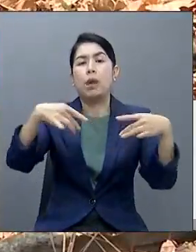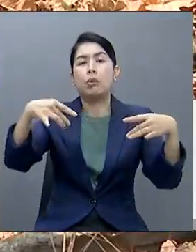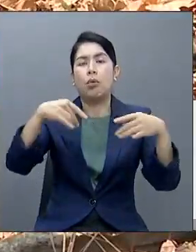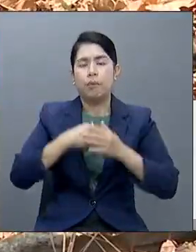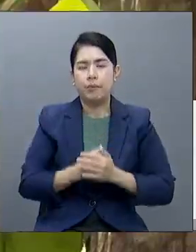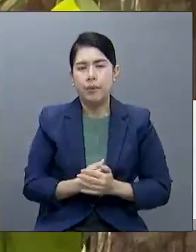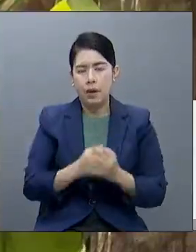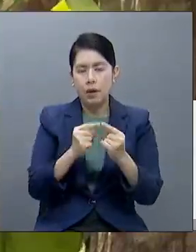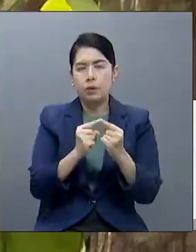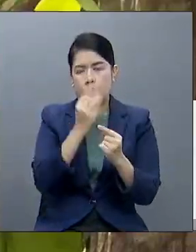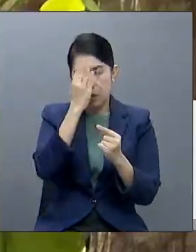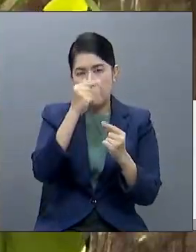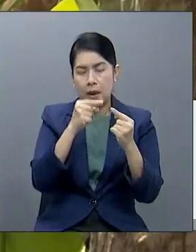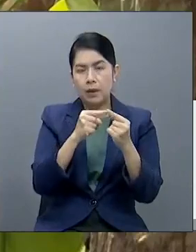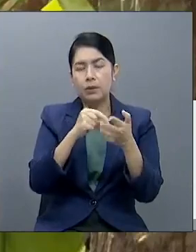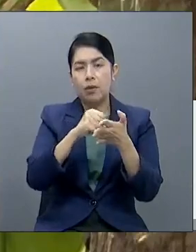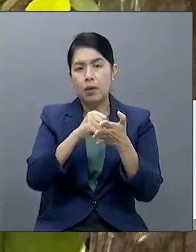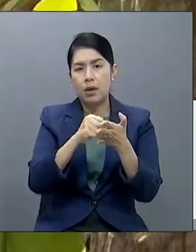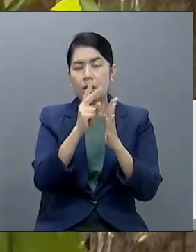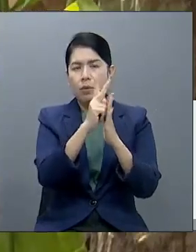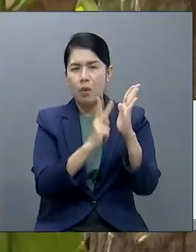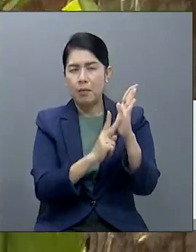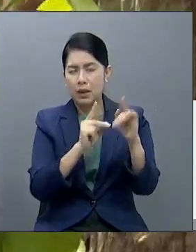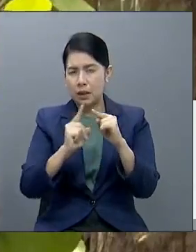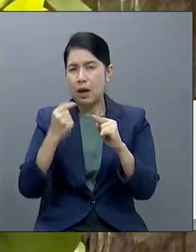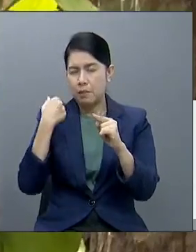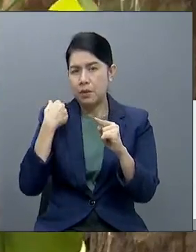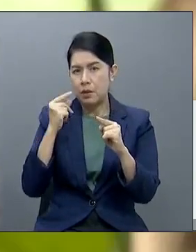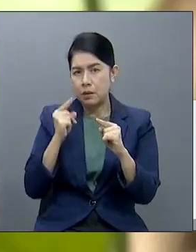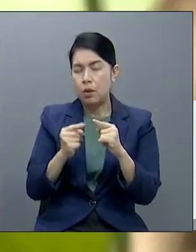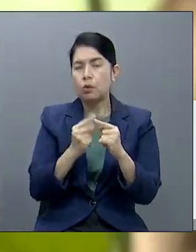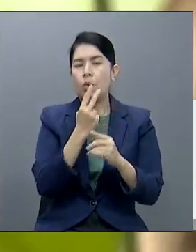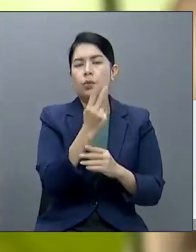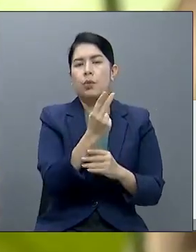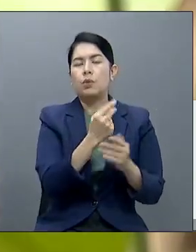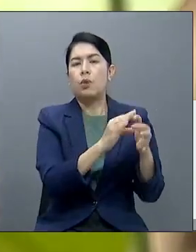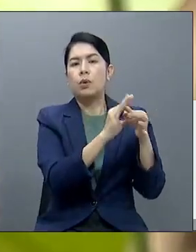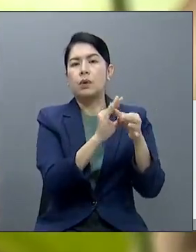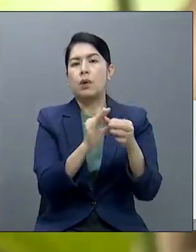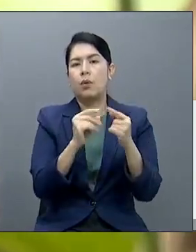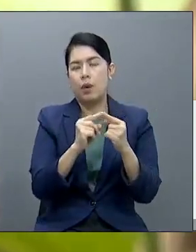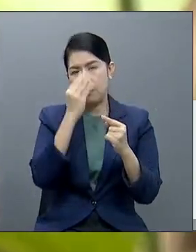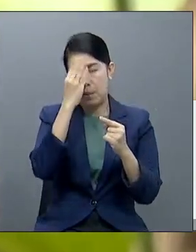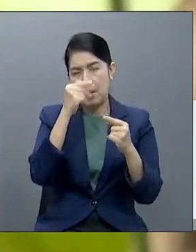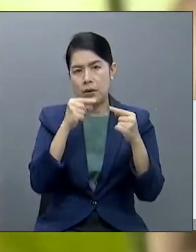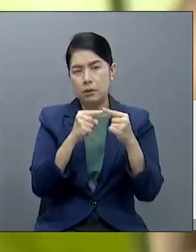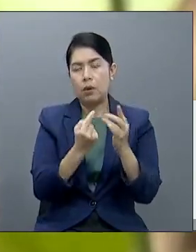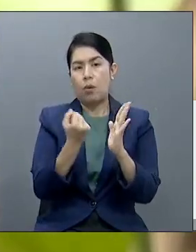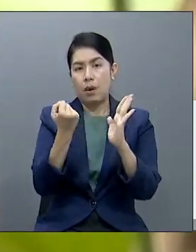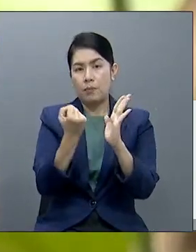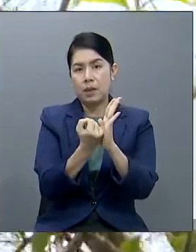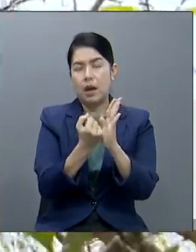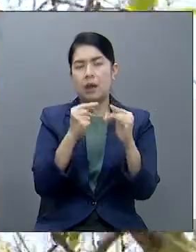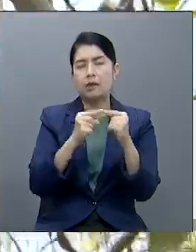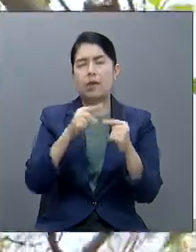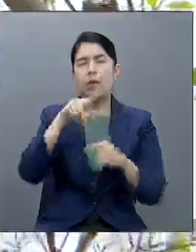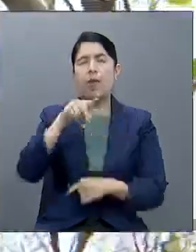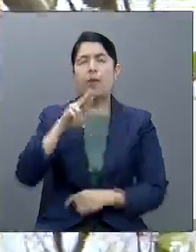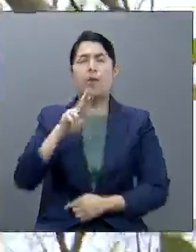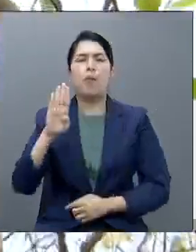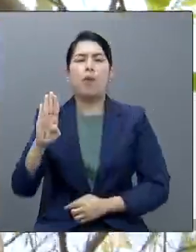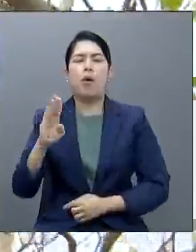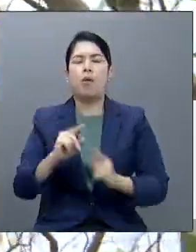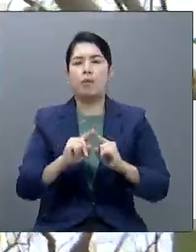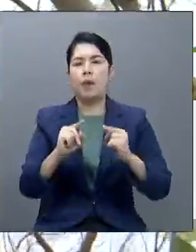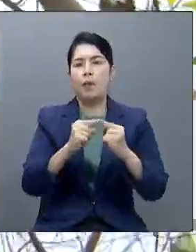ต่ก็ยังไม่ดีพอและไม่มีการนำมาบังคับใช้ด้วยเหตุรอการตราอนุบัญญัติหากมีแล้วการนำมาว